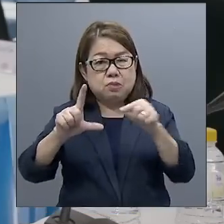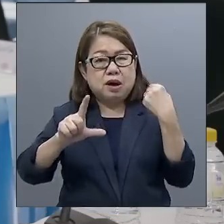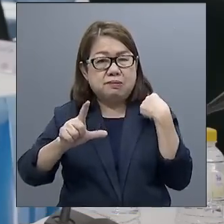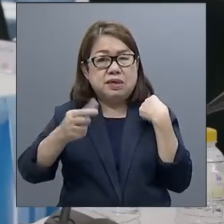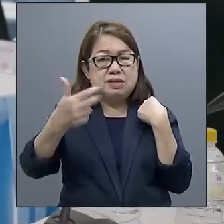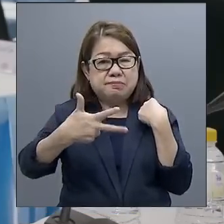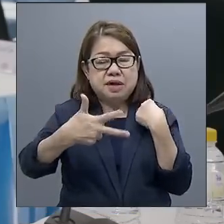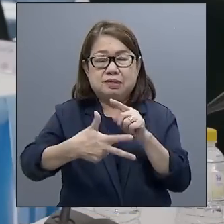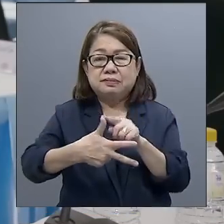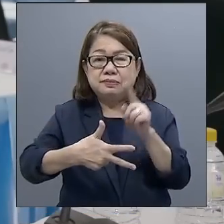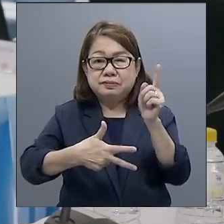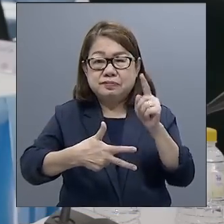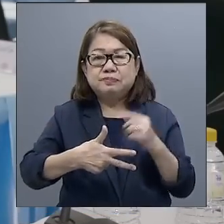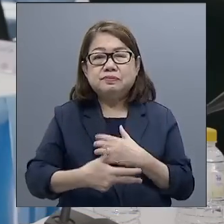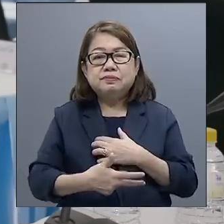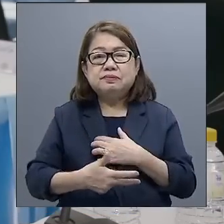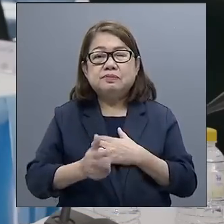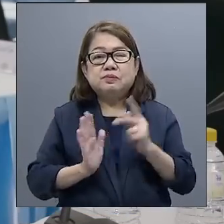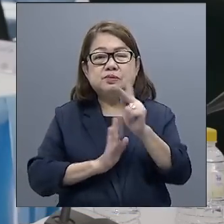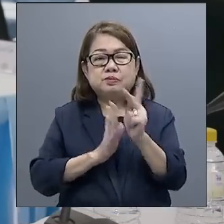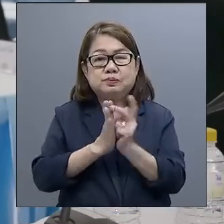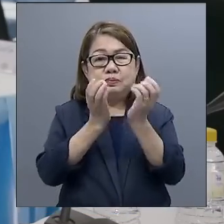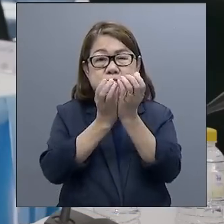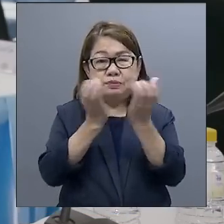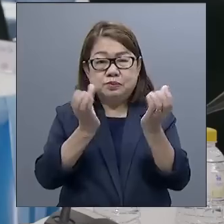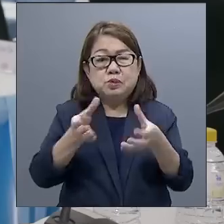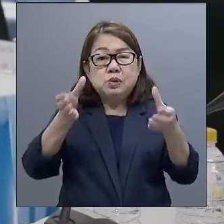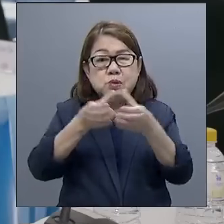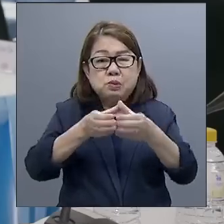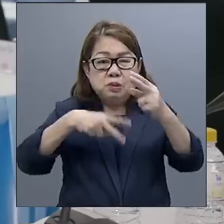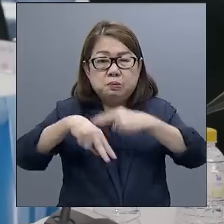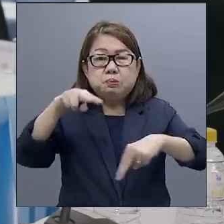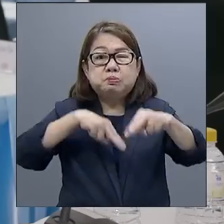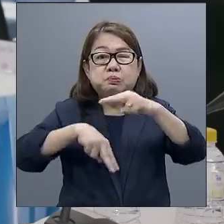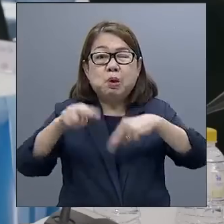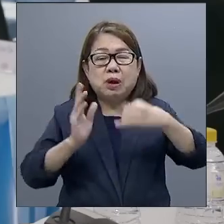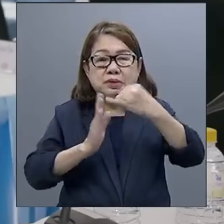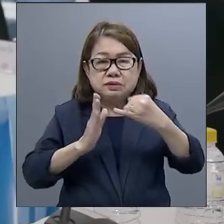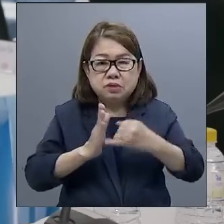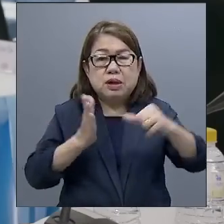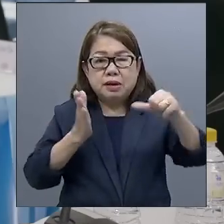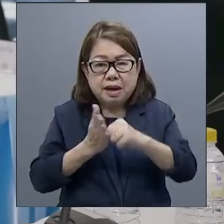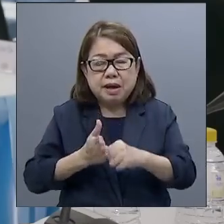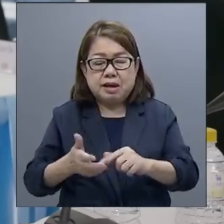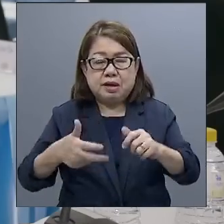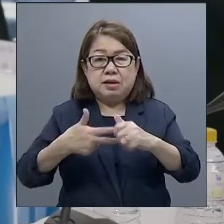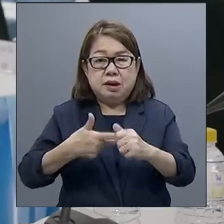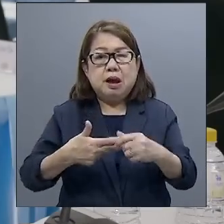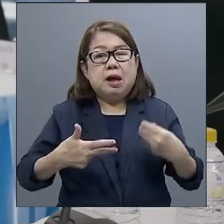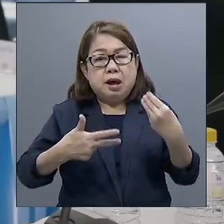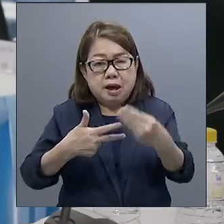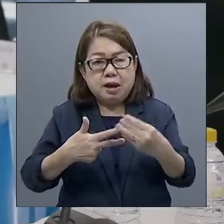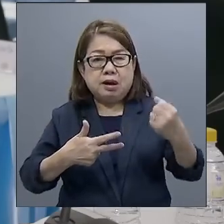เรื่องแรกคือเรื่องของการแก้รัฐธรรมนูญหมวดการปกครองส่วนท้องถิ่นเรื่องที่ 2เรื่องของการเพิ่มอำนาจให้ท้องถิ่น